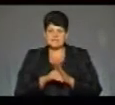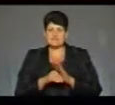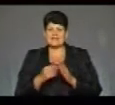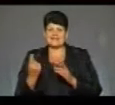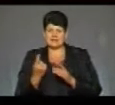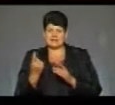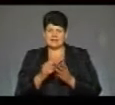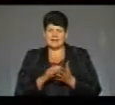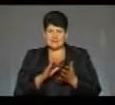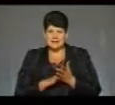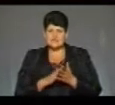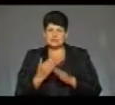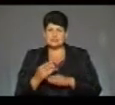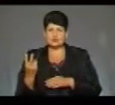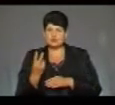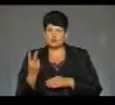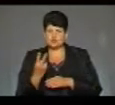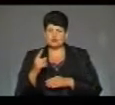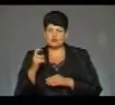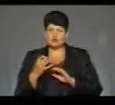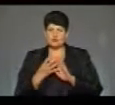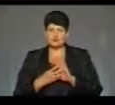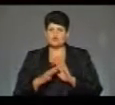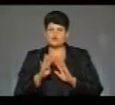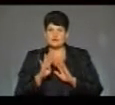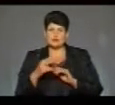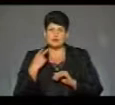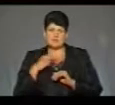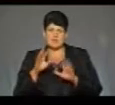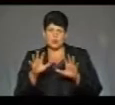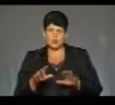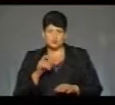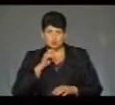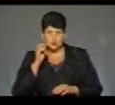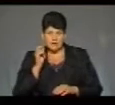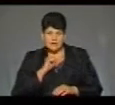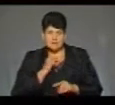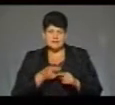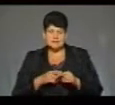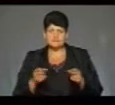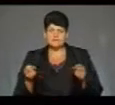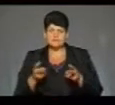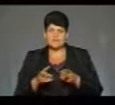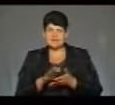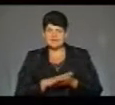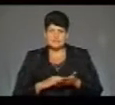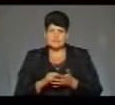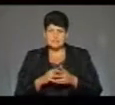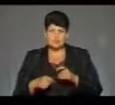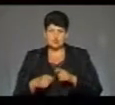досудових розслідувань за частиною 2 статті 194 Кримінального кодексу України. Це умисне знищення